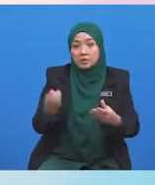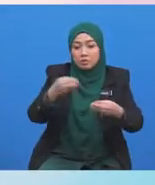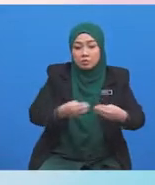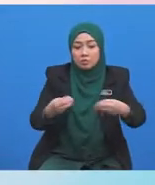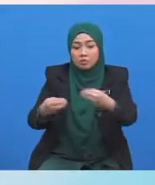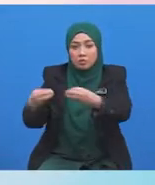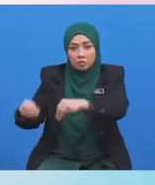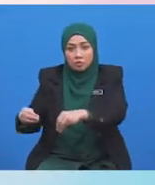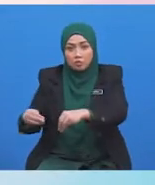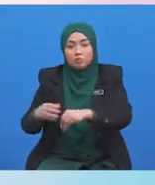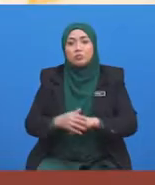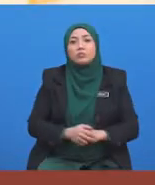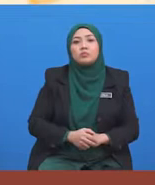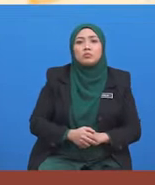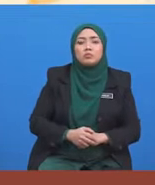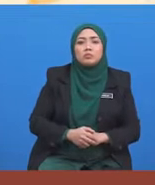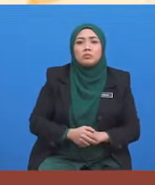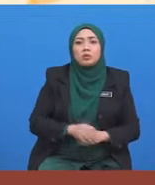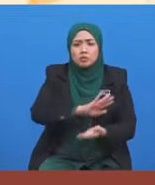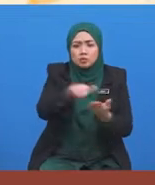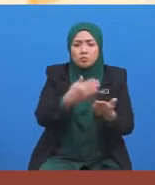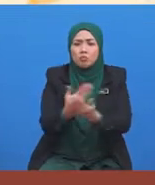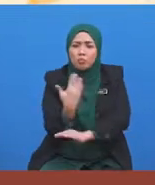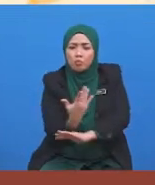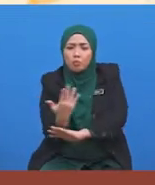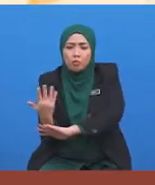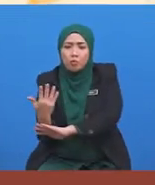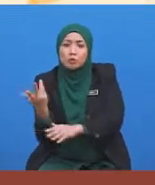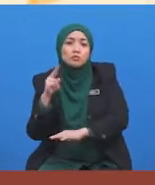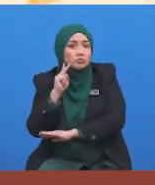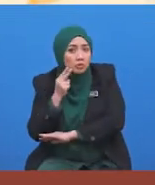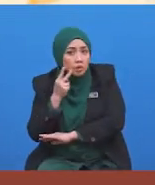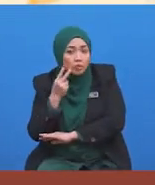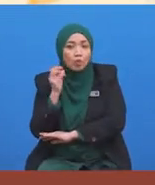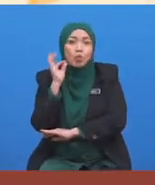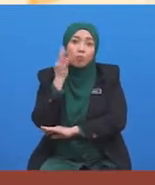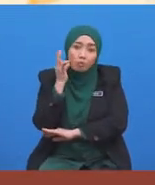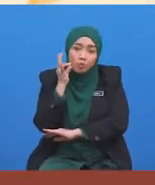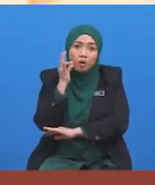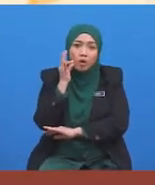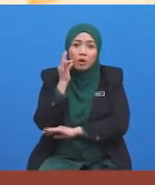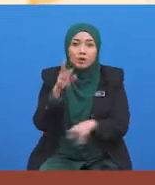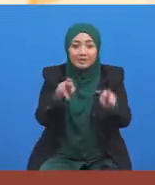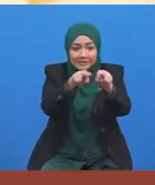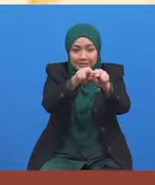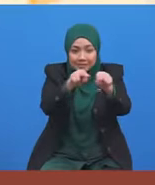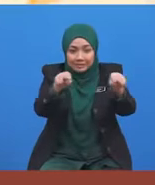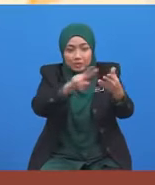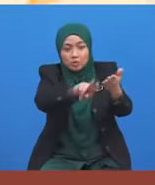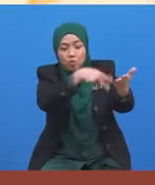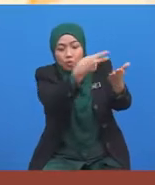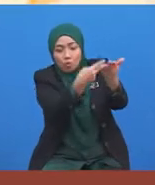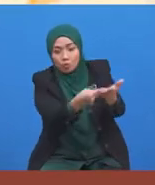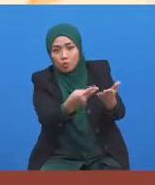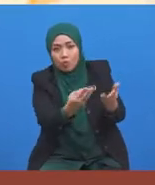musnah ditimbus oleh rigolit. Contohnya, tanaman sayuran dan buah-buahan di Cameron Highland yang musnah